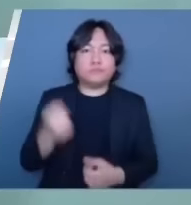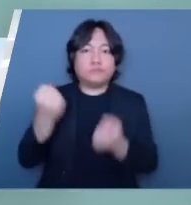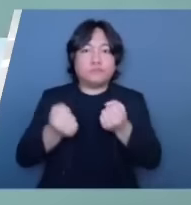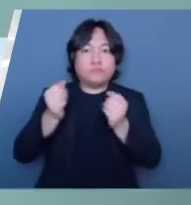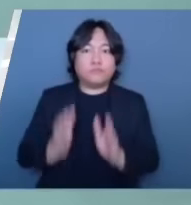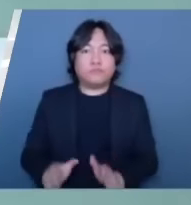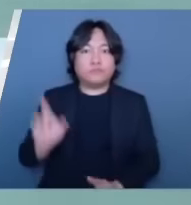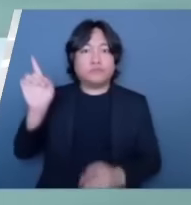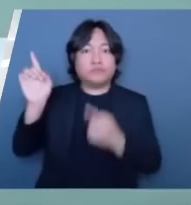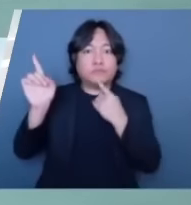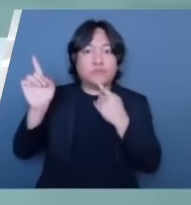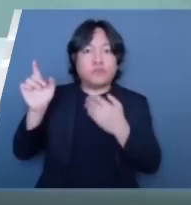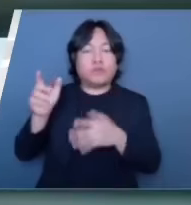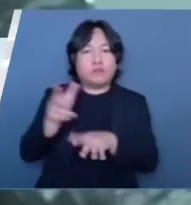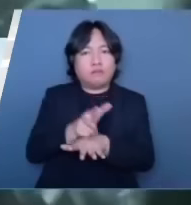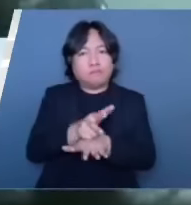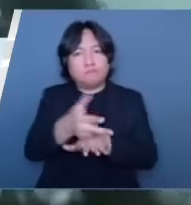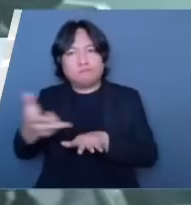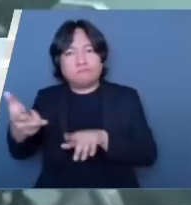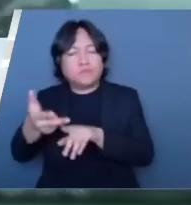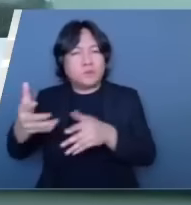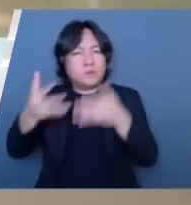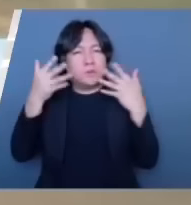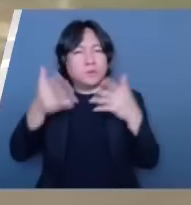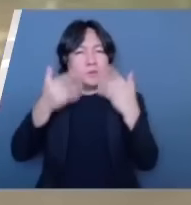hangin pero maayos naman ang lagay.